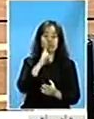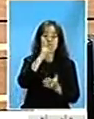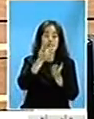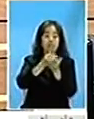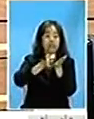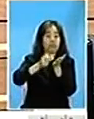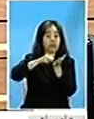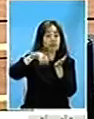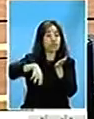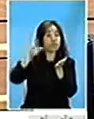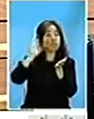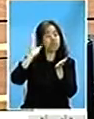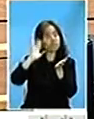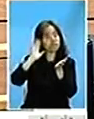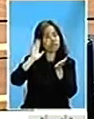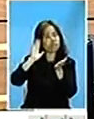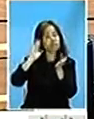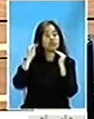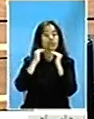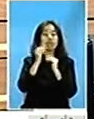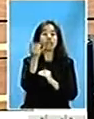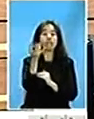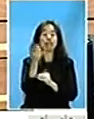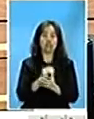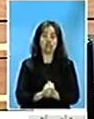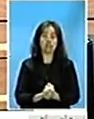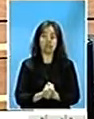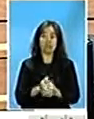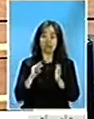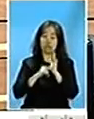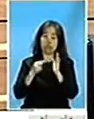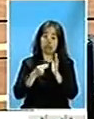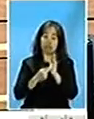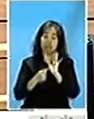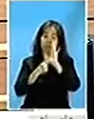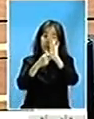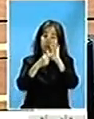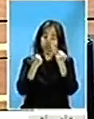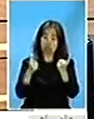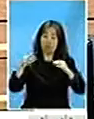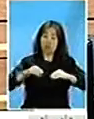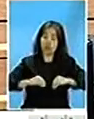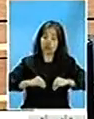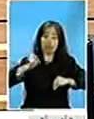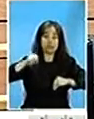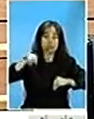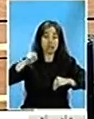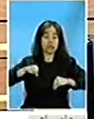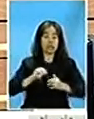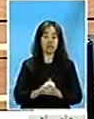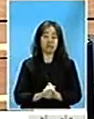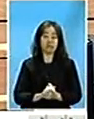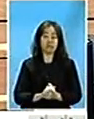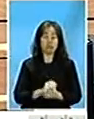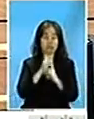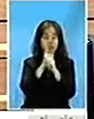าณไม่ขอตัดแสดงว่าที่แปรยัตติไว้นี่เขายอมแล้วก็คือต